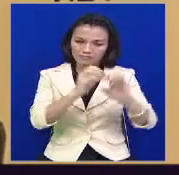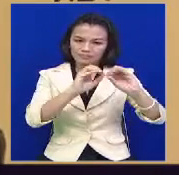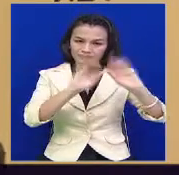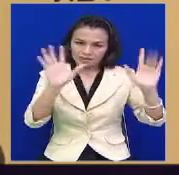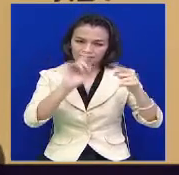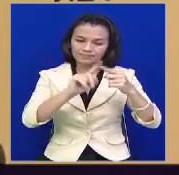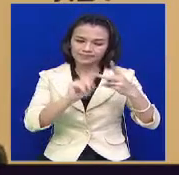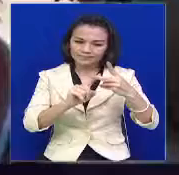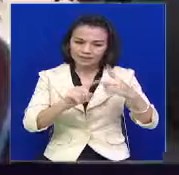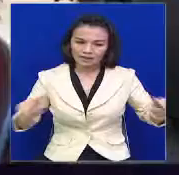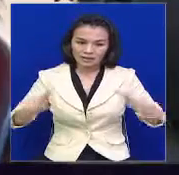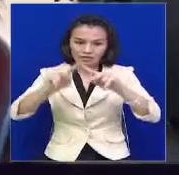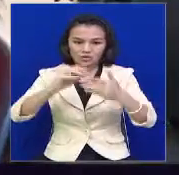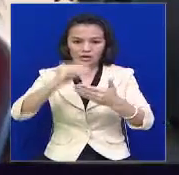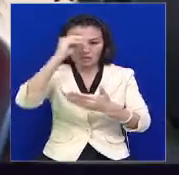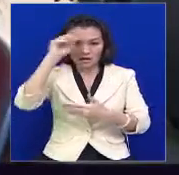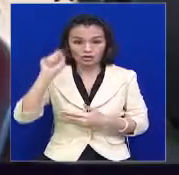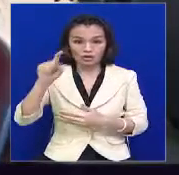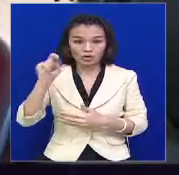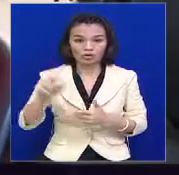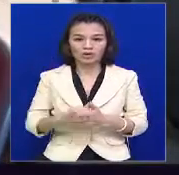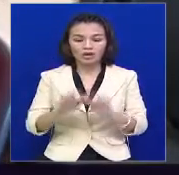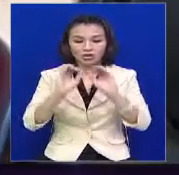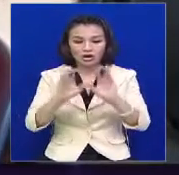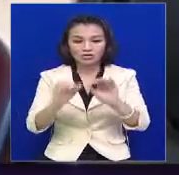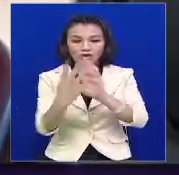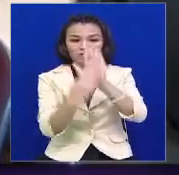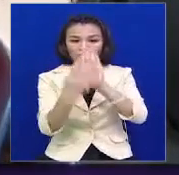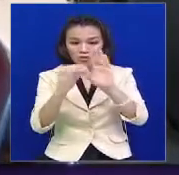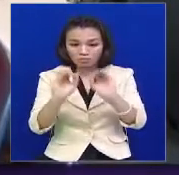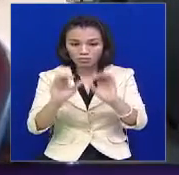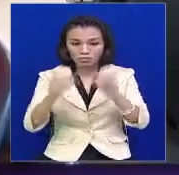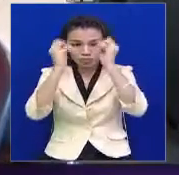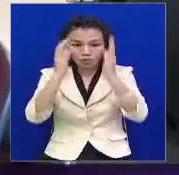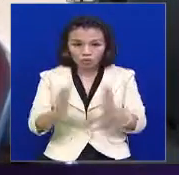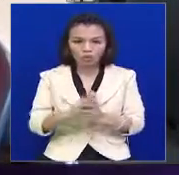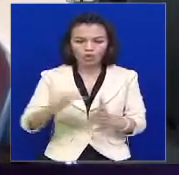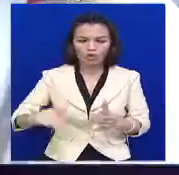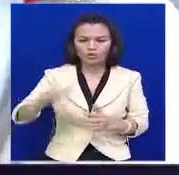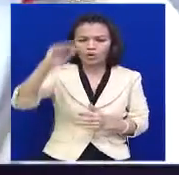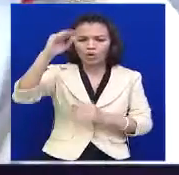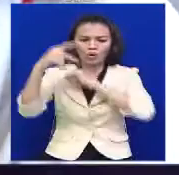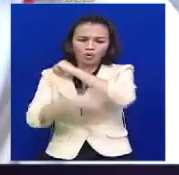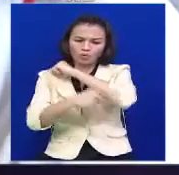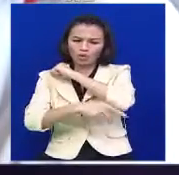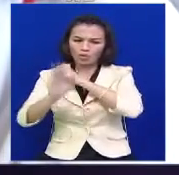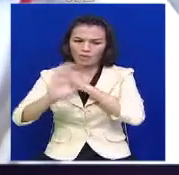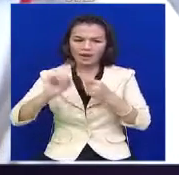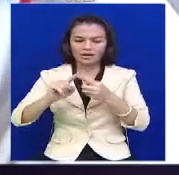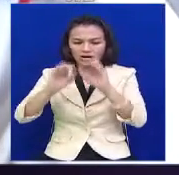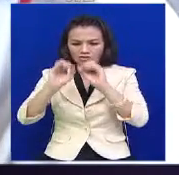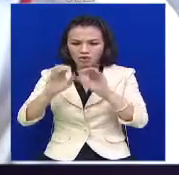สั่งการให้กระทรวงศึกษาธิการเร่งรัดอบรมูในโครงการตัวไปไม่โกงและปลูกฝังถ่ายทอดให้กับนัก